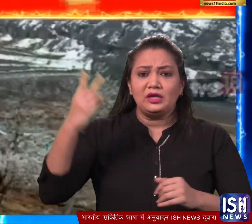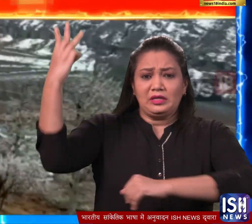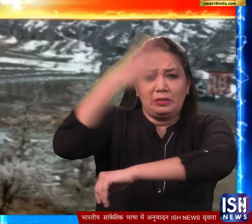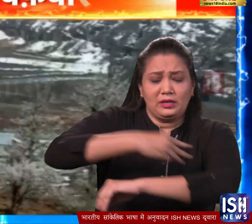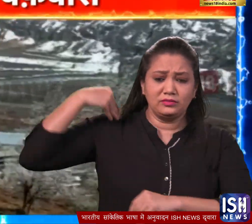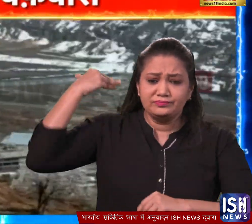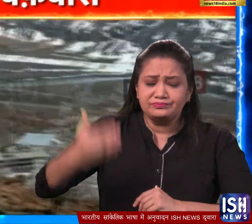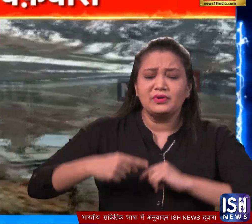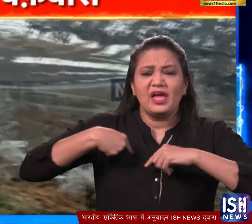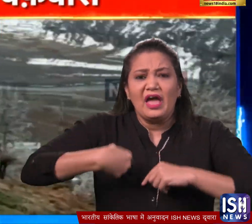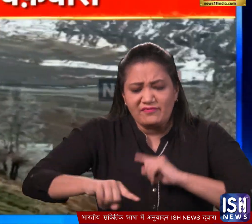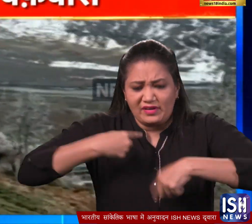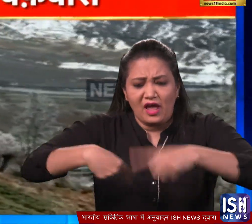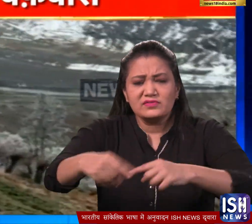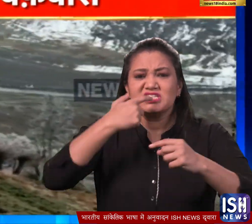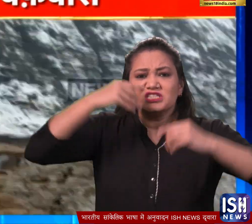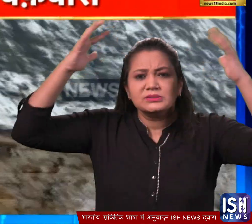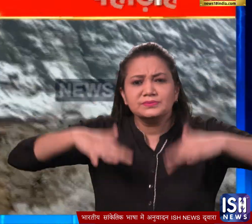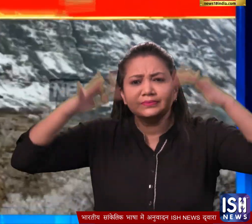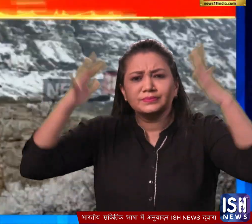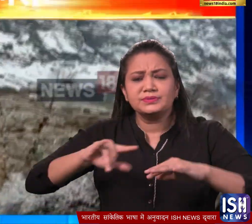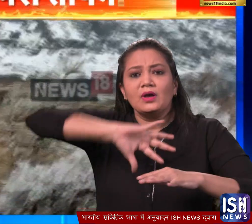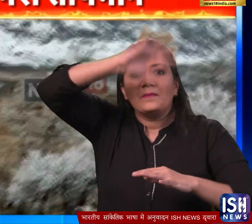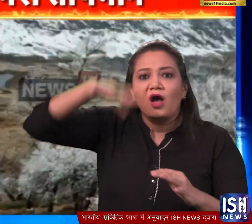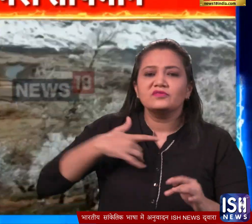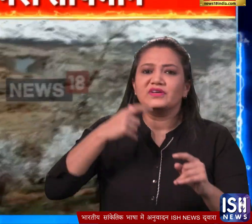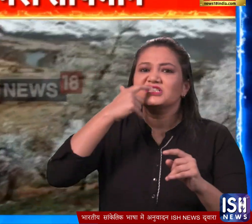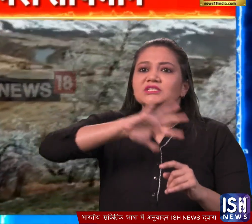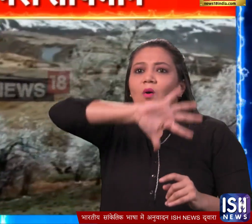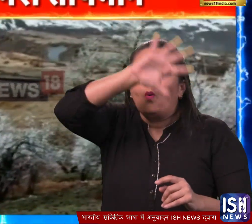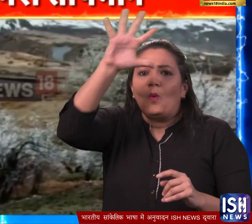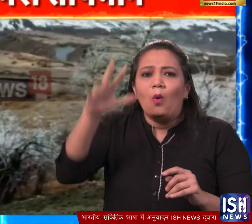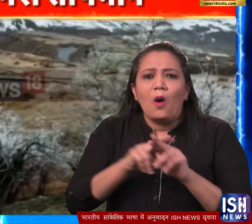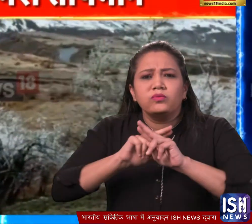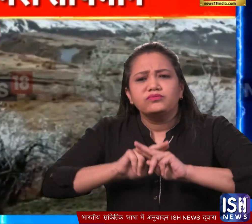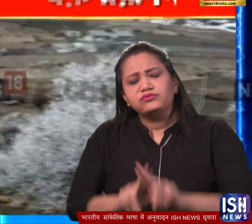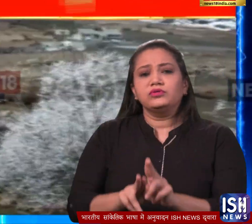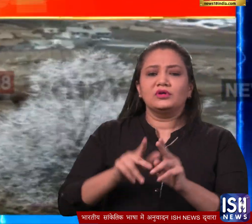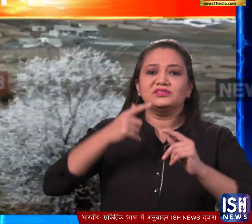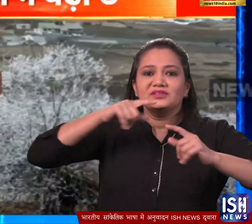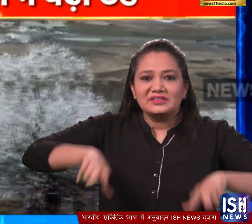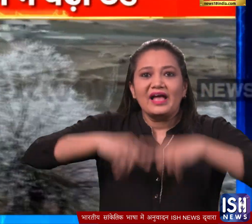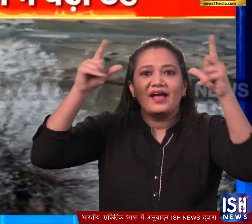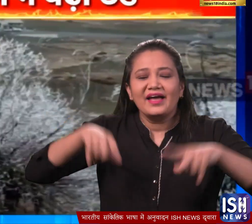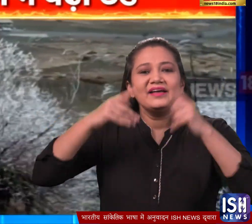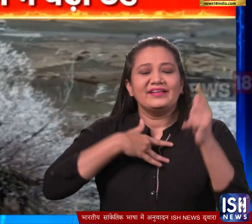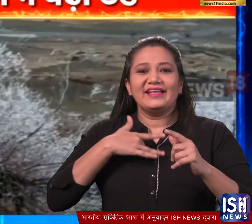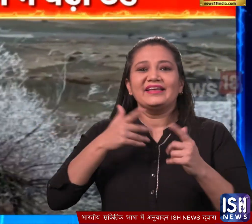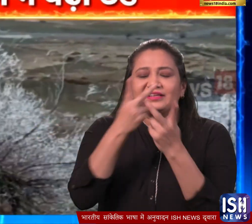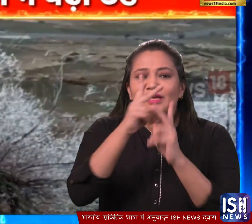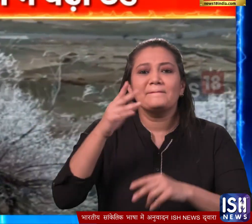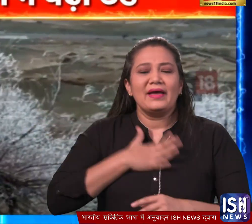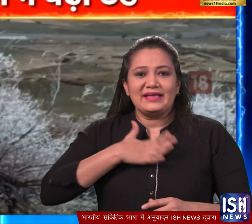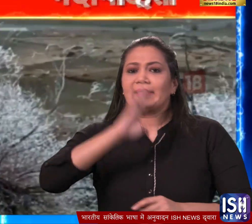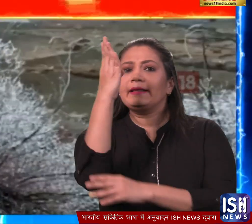वहां बीते 3 दिन से लगातार बर्फबारी हो रही है, जिस वजह से पहाड़ बर्फ की सफेद चादर से ढक गए और पेड़ पौधों को देखकर तो ऐसा लगा